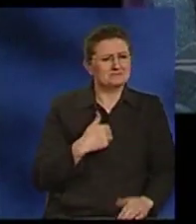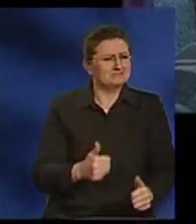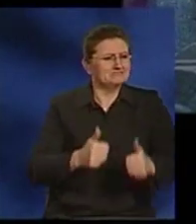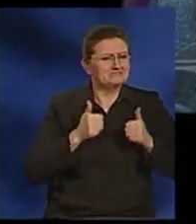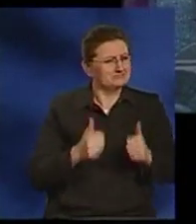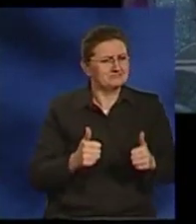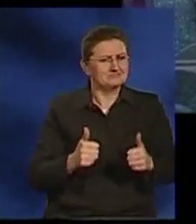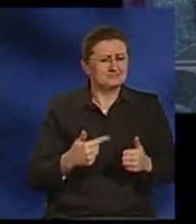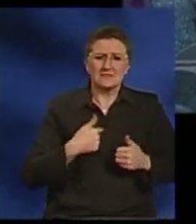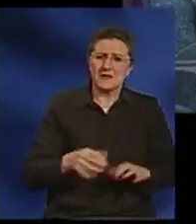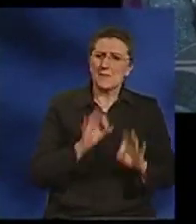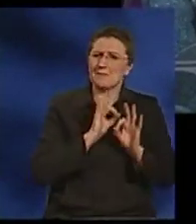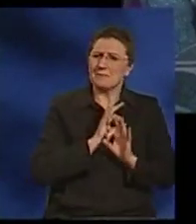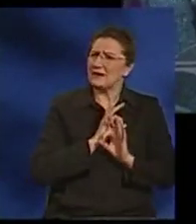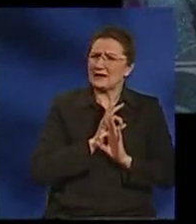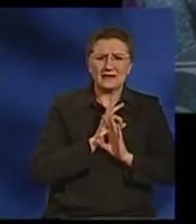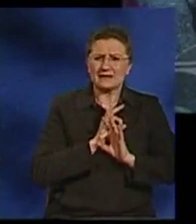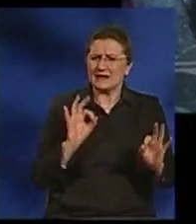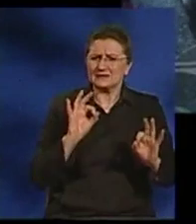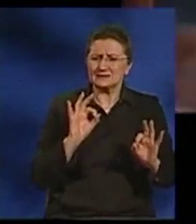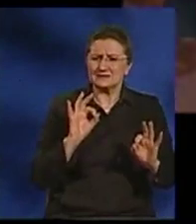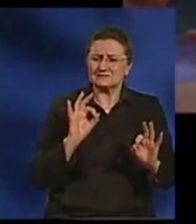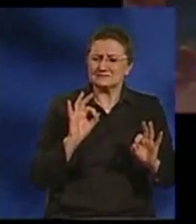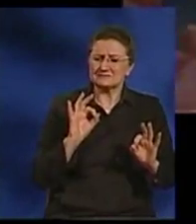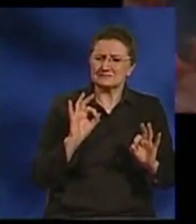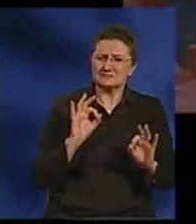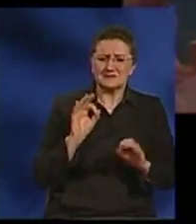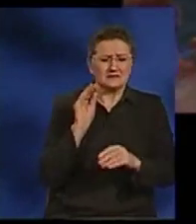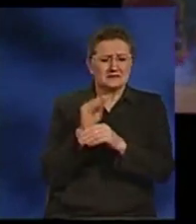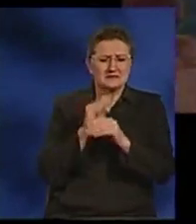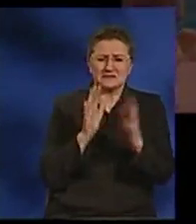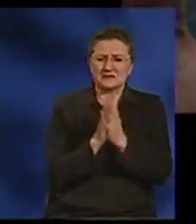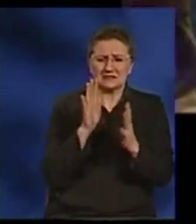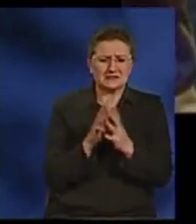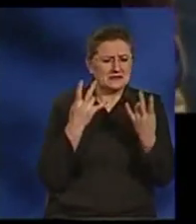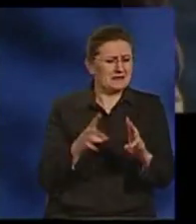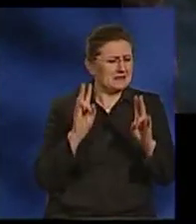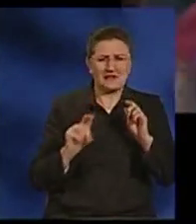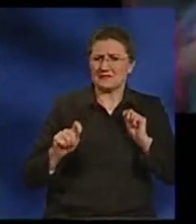сейчас И так прекрасно На корень грязь не лейте вы напрасно